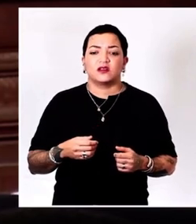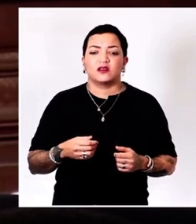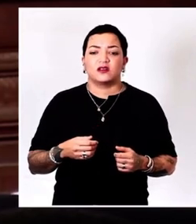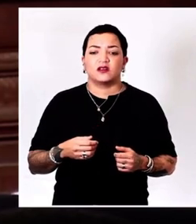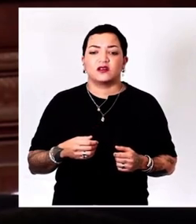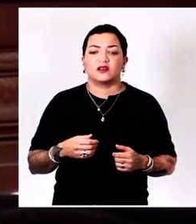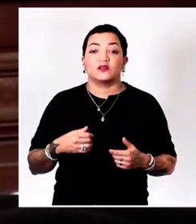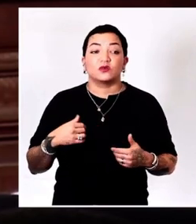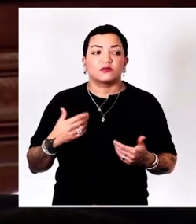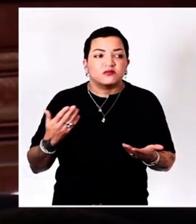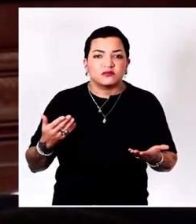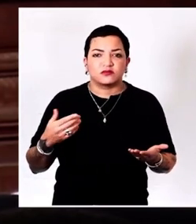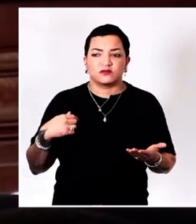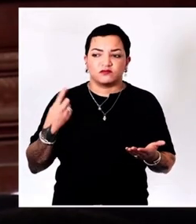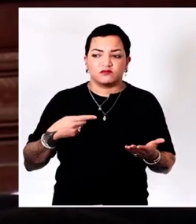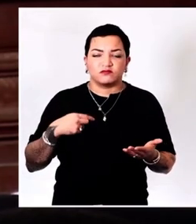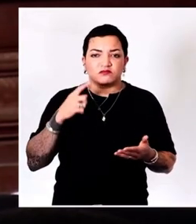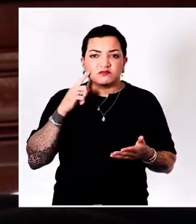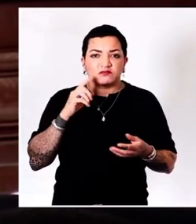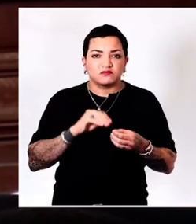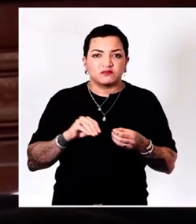nous nous interrogeons donc